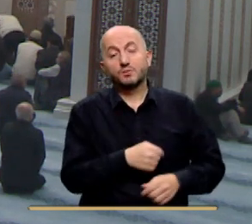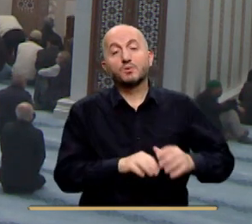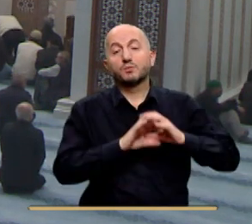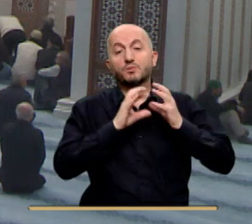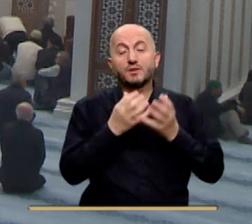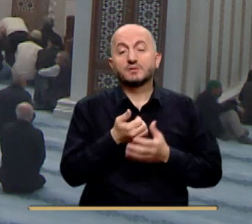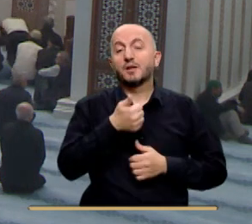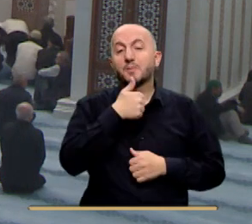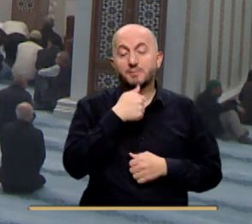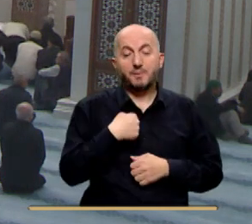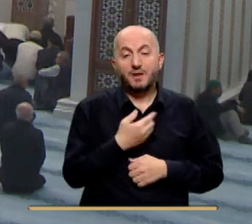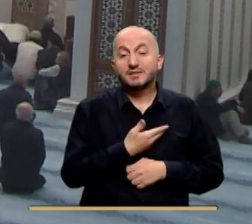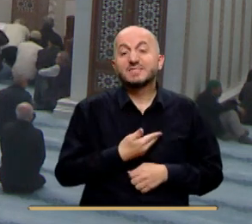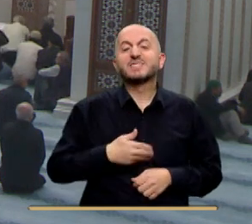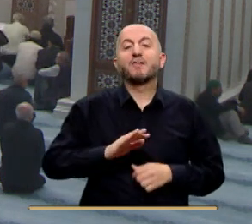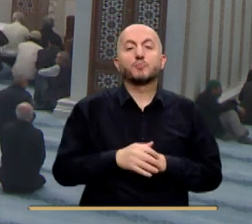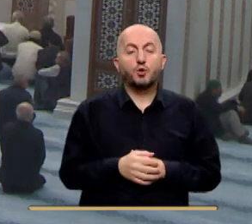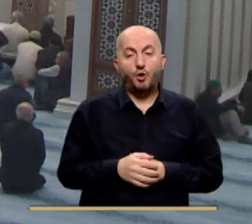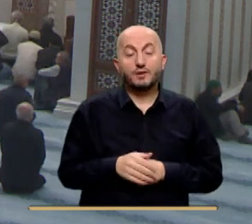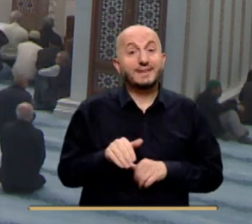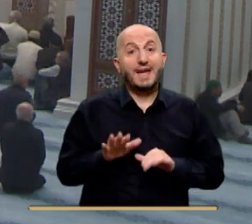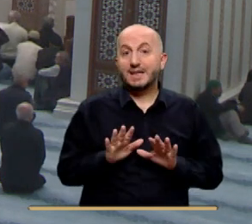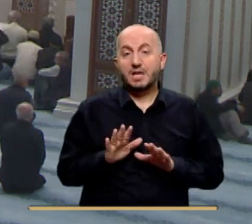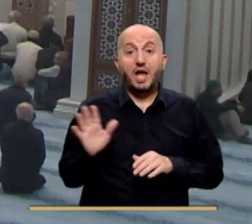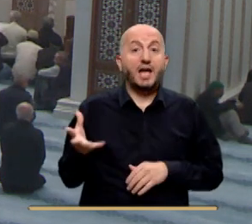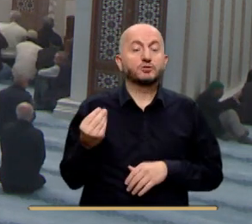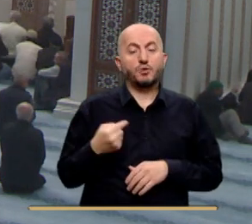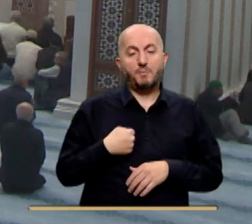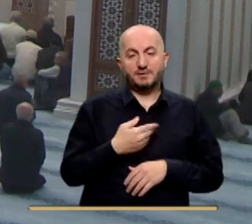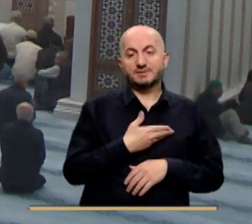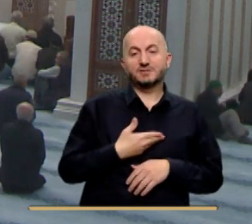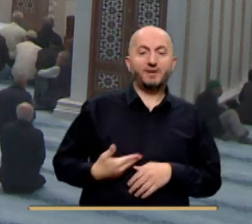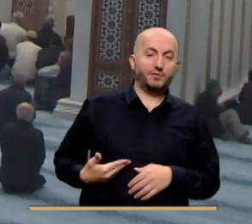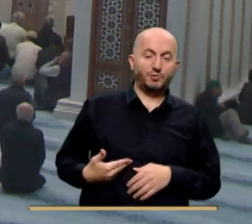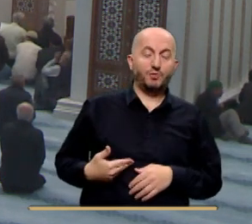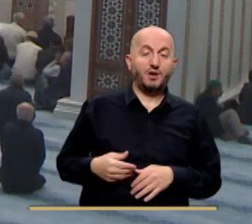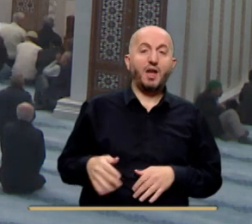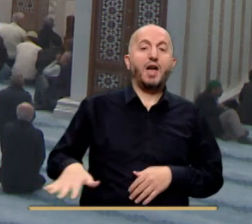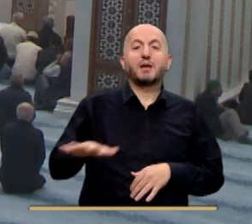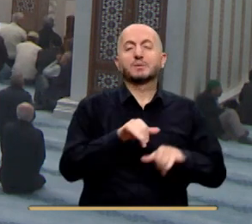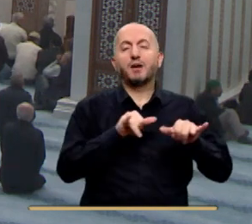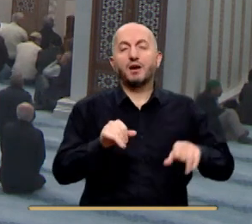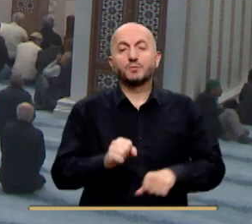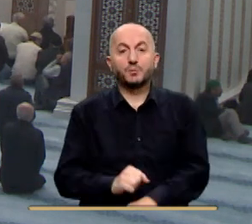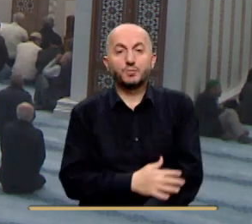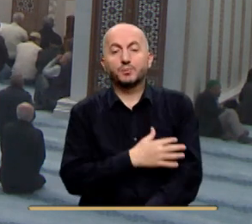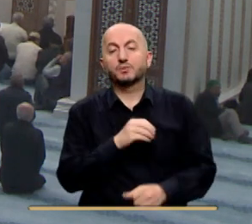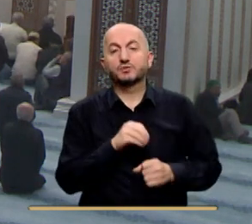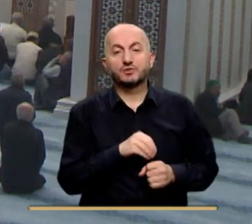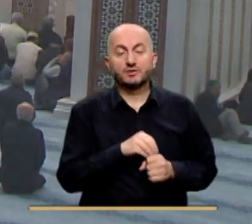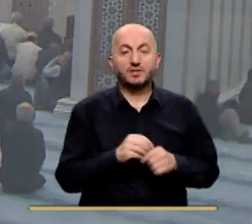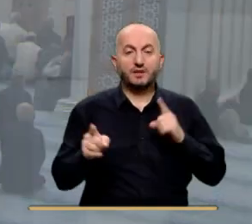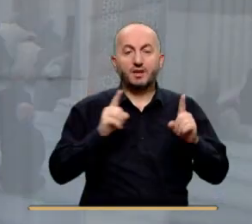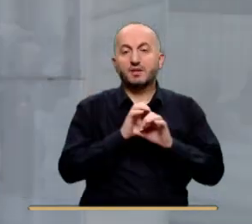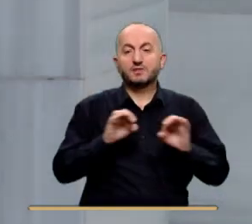dünyasına babam beni sevmiyor, annem beni sevmiyor değil, en çok beni seviyor. Ama hepsi aynı duygu içerisinde, adaletsizliğe